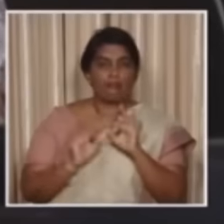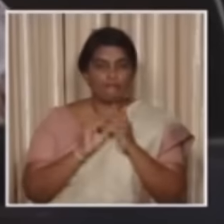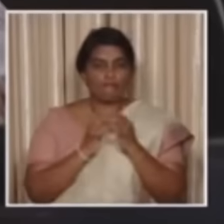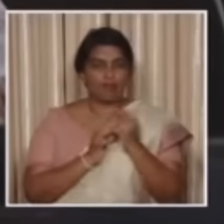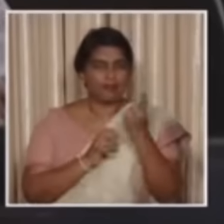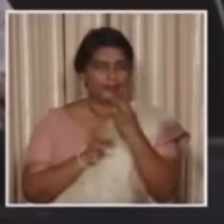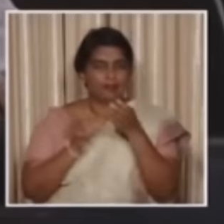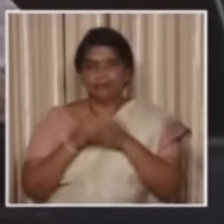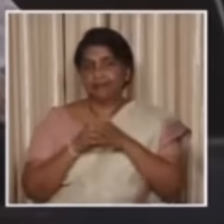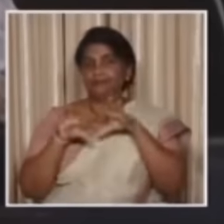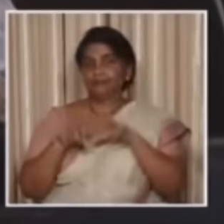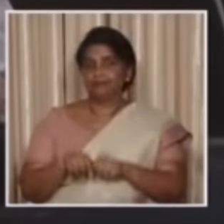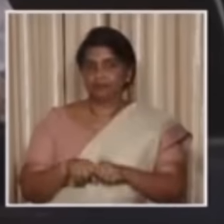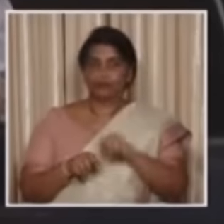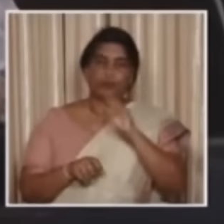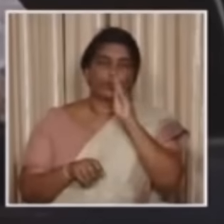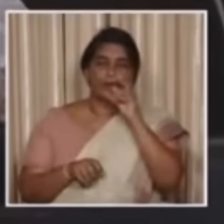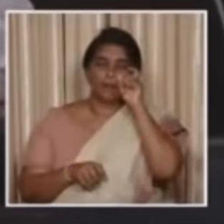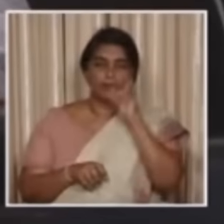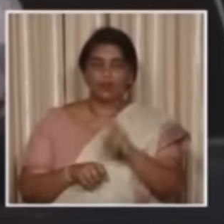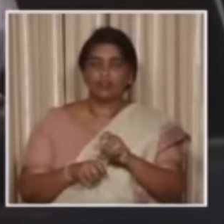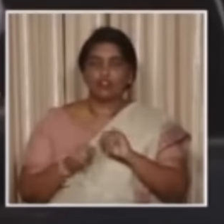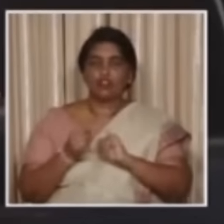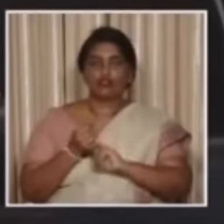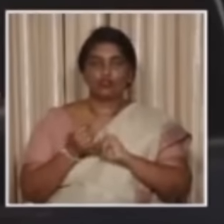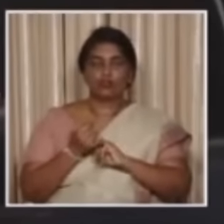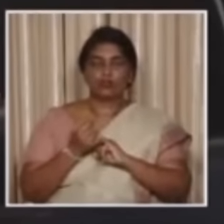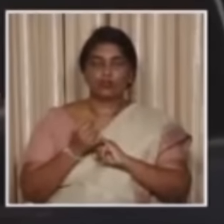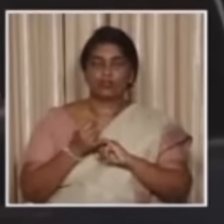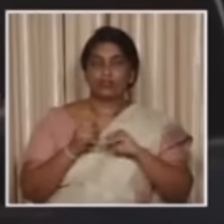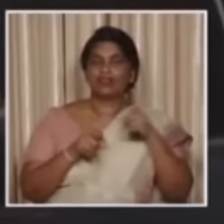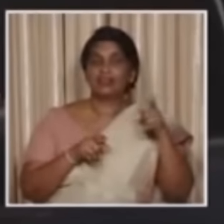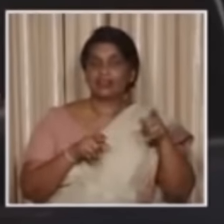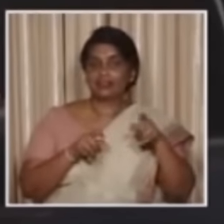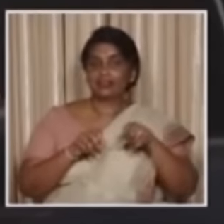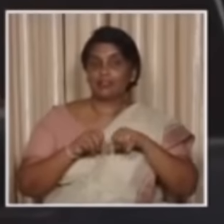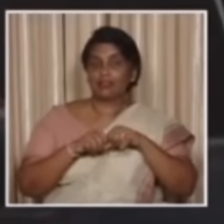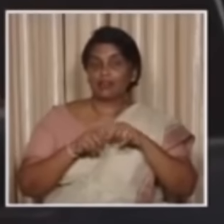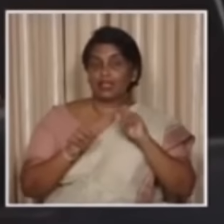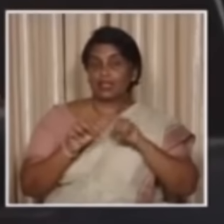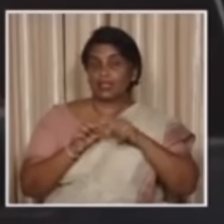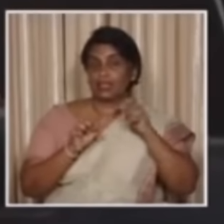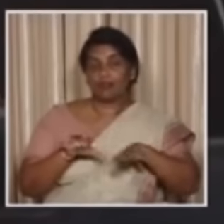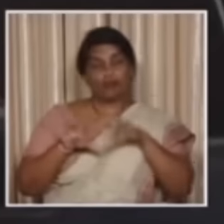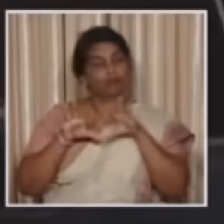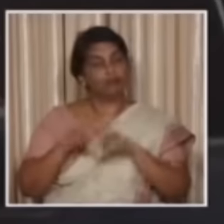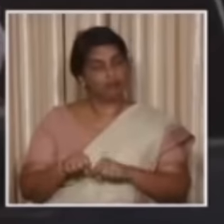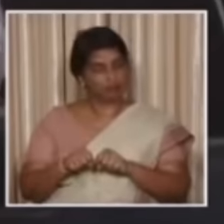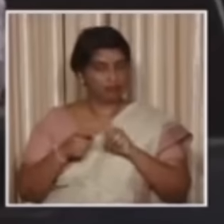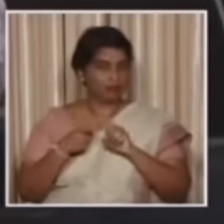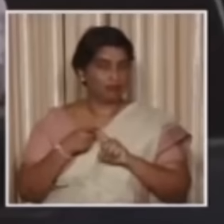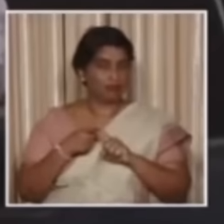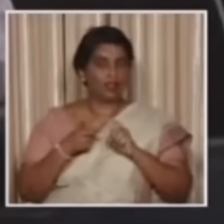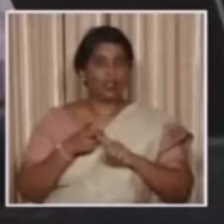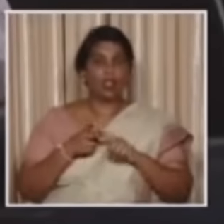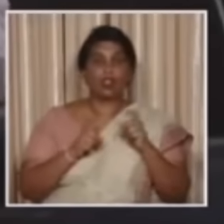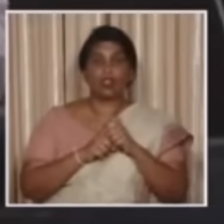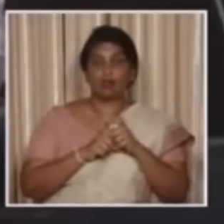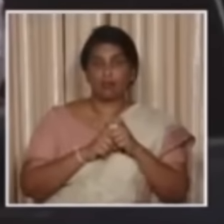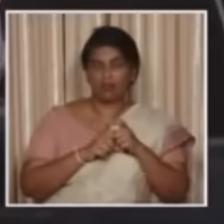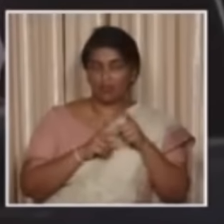නේ තියෙන්නේ හරියට බලන්නකෝ සුමතිපාල පවුල කාලයක් මේ ක්‍රිකට් බෝඩ් එකේ ආධිපත්‍ය දරන ඊළඟට ධර්මදාස